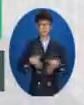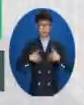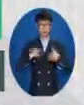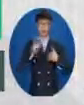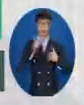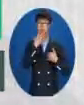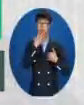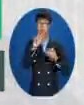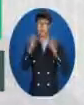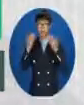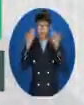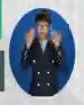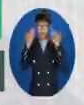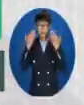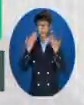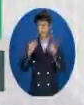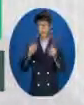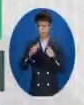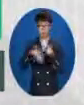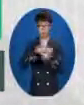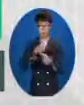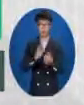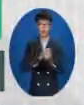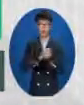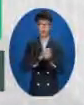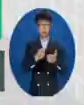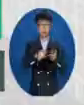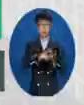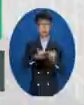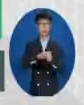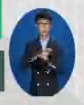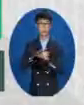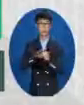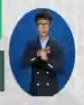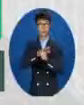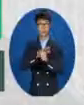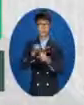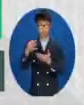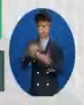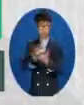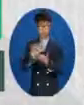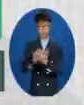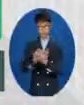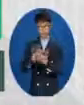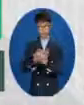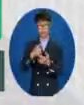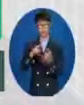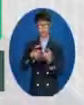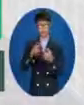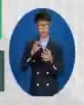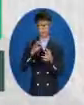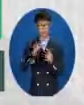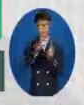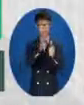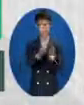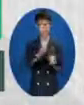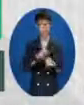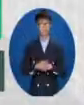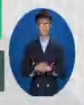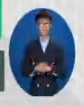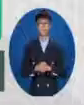남서울대는 지역사회 다문화 가정을 돕기 위해 사랑의 바자회를 실시하여 모은 수익금을 성환읍 사무소에